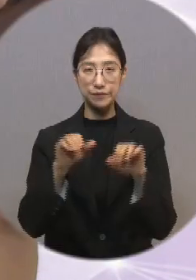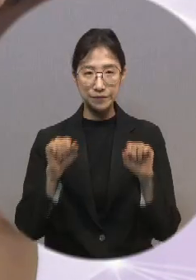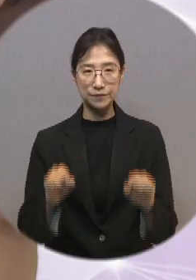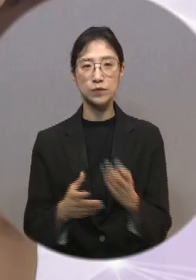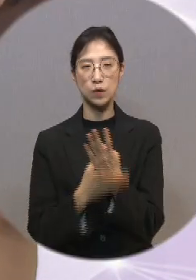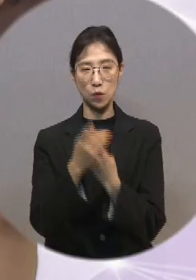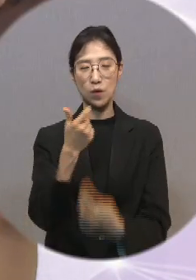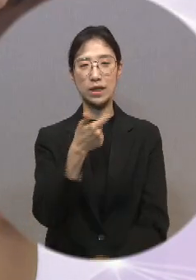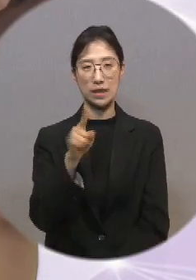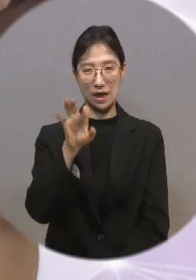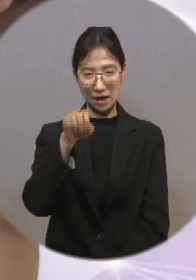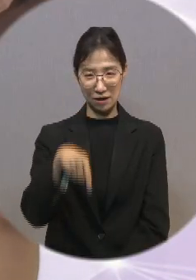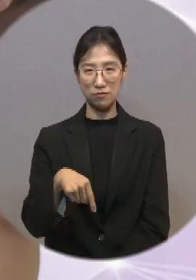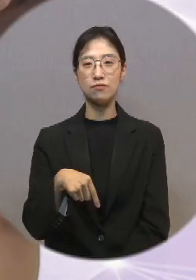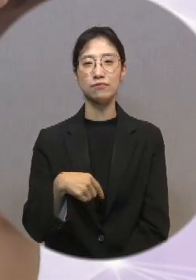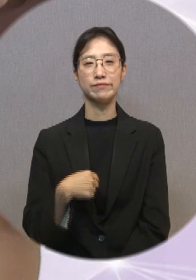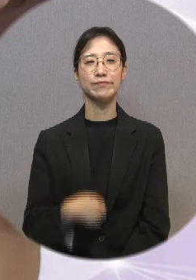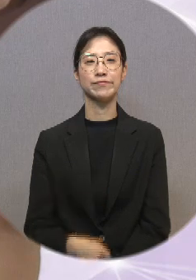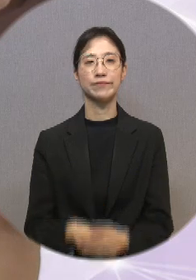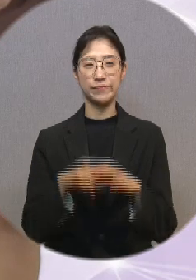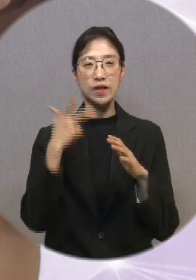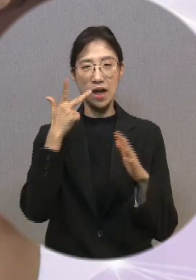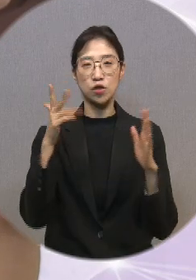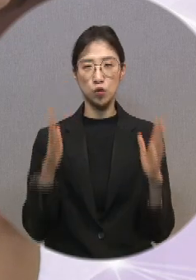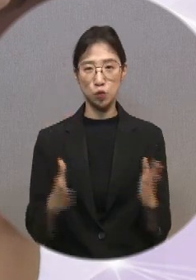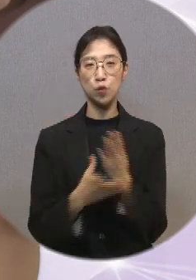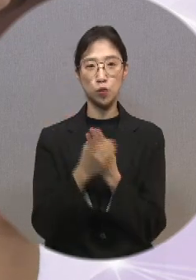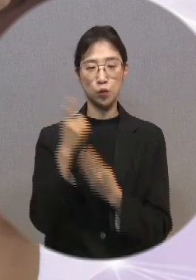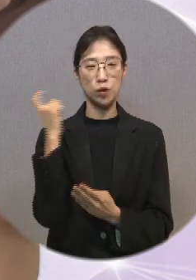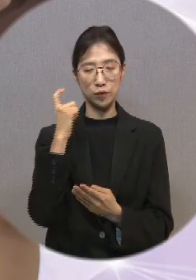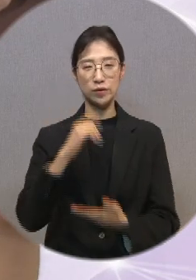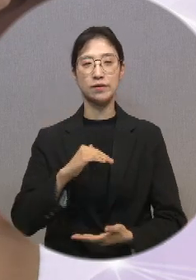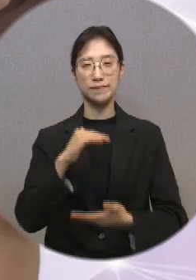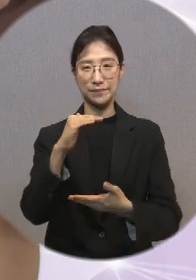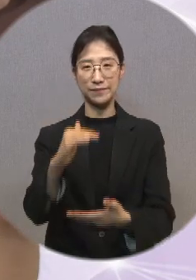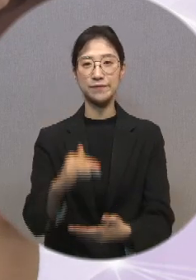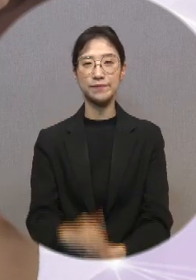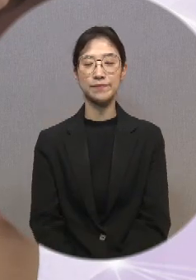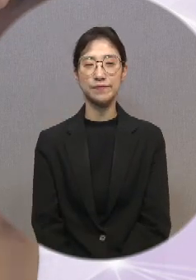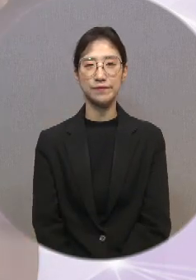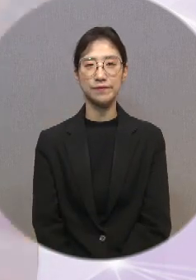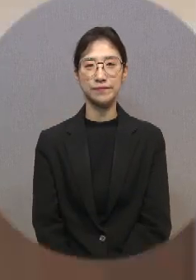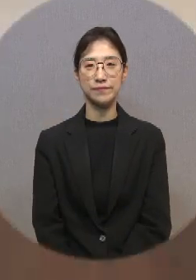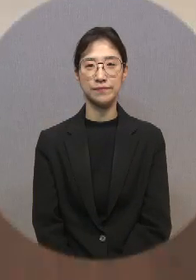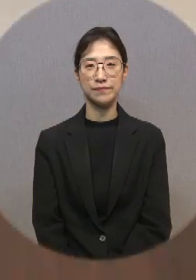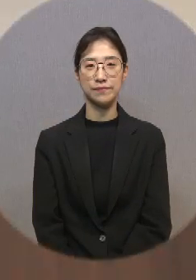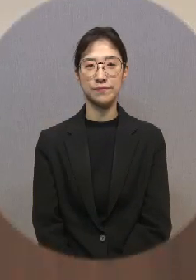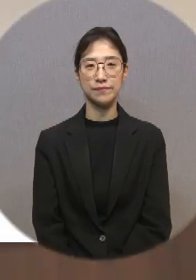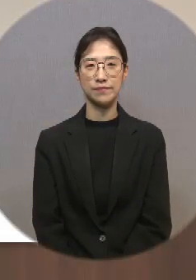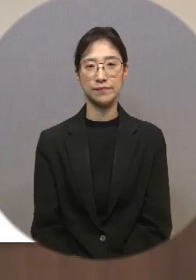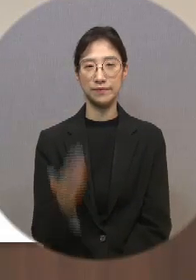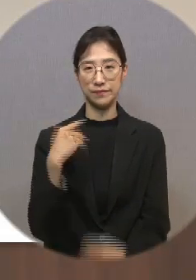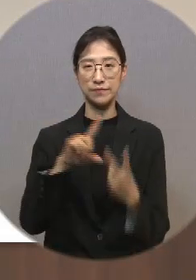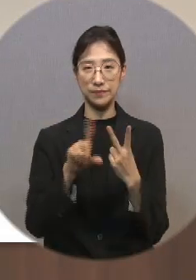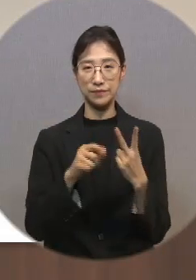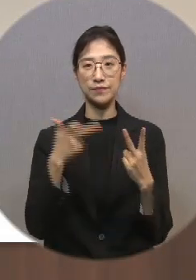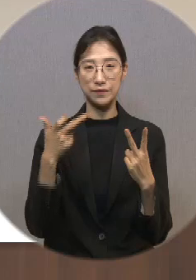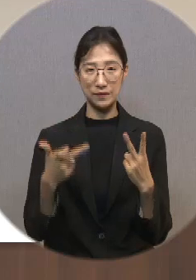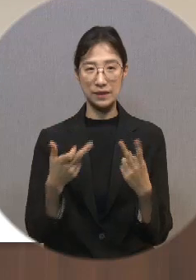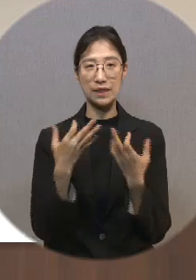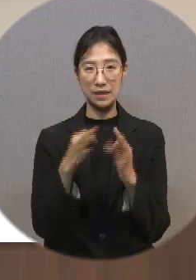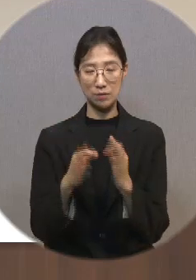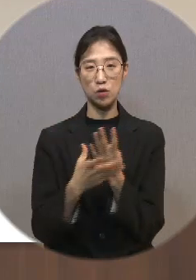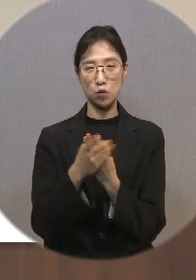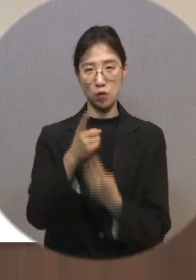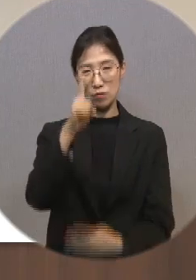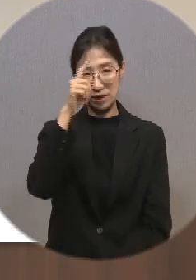안녕하십니까. 통일나우의 이영아입니다. 한 주간의 통일 소식 브리핑에서 전해드립니다. 지난 17일 김영호